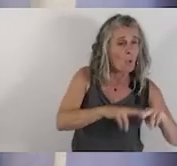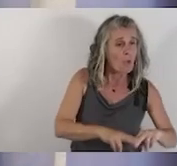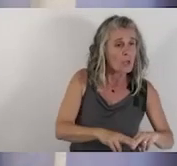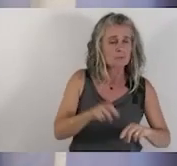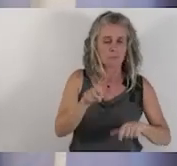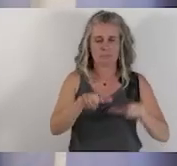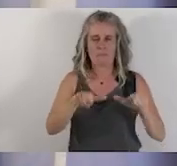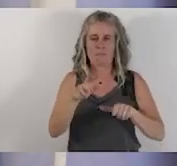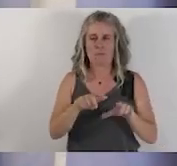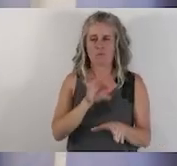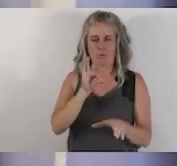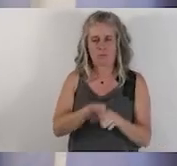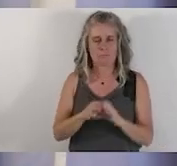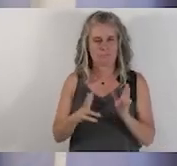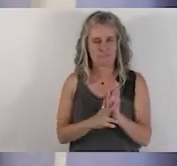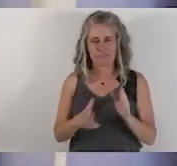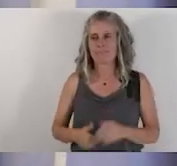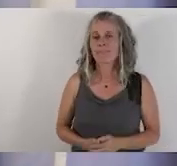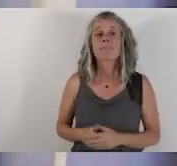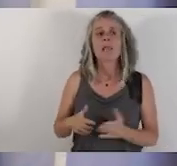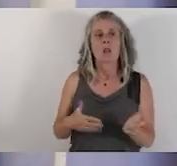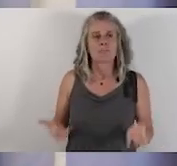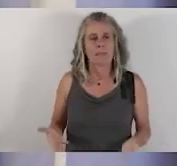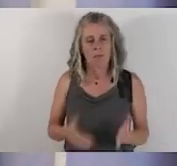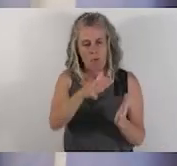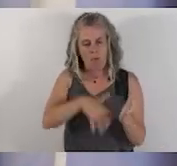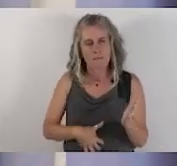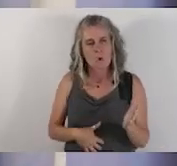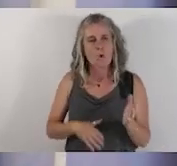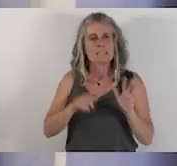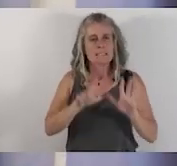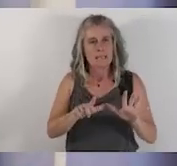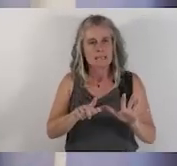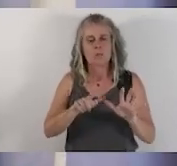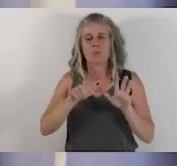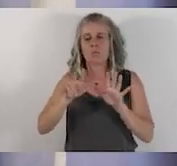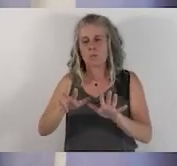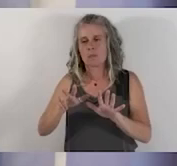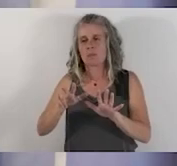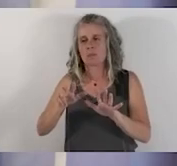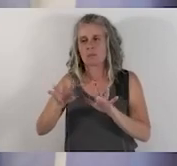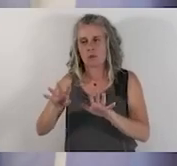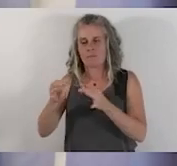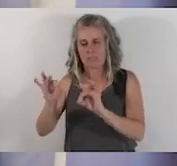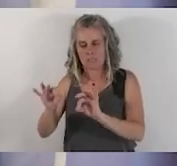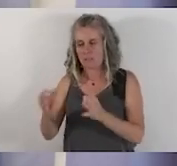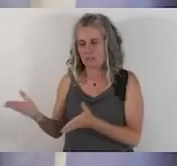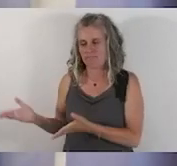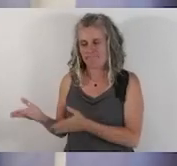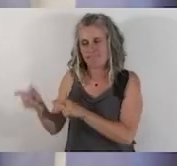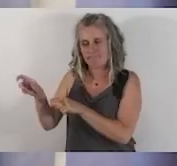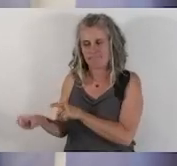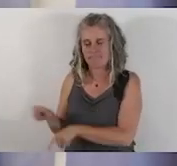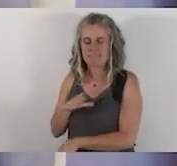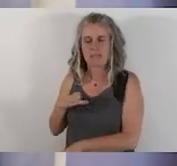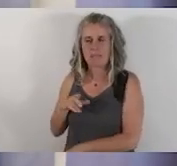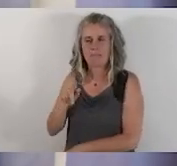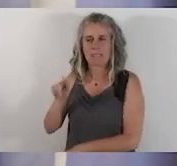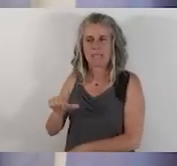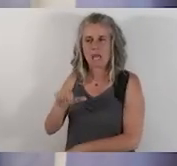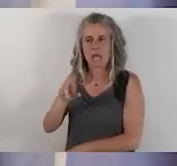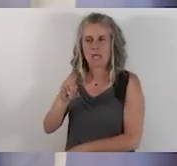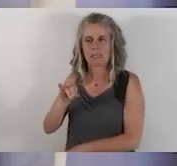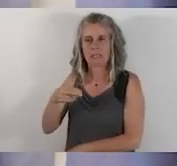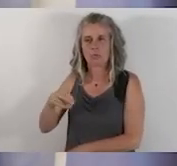7, 8, 9 et 10 vont être présentés par Madame Audrey Garino. Merci Madame la Maire. Mes chers collègues, si vous me le